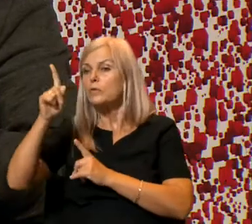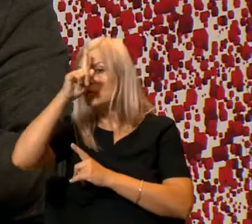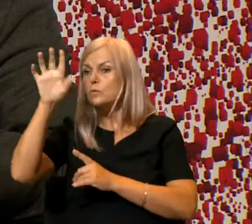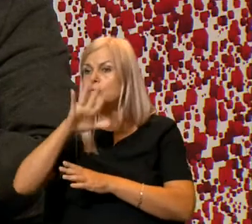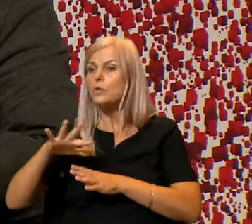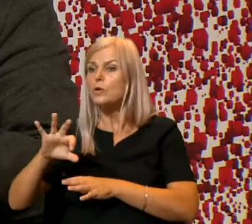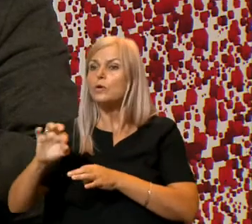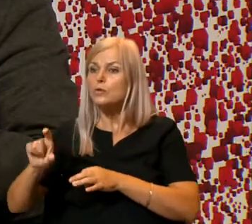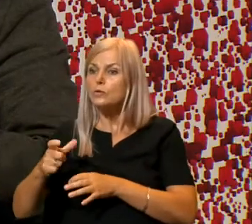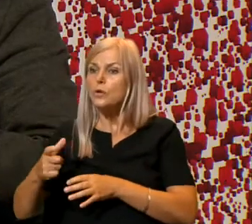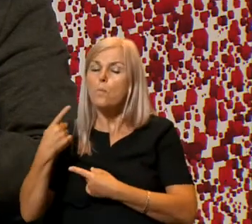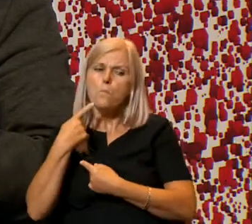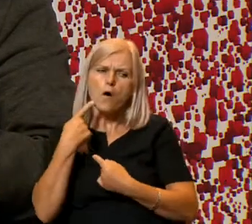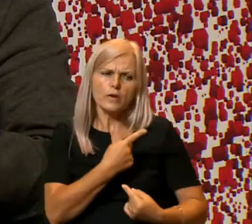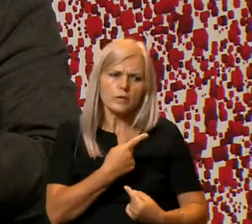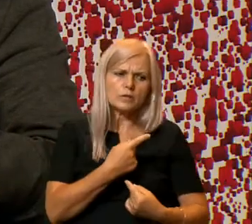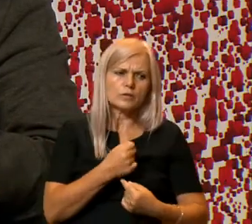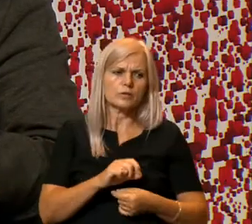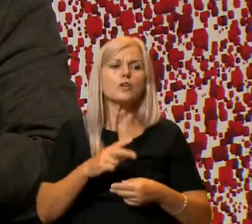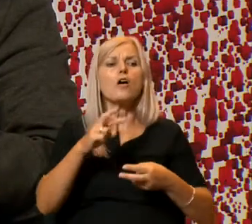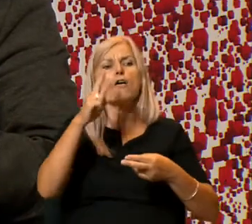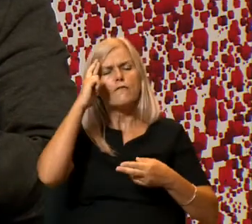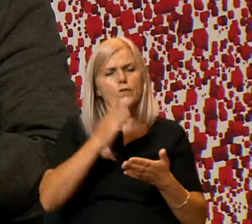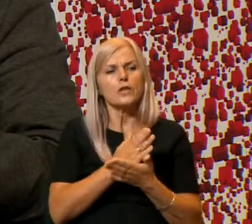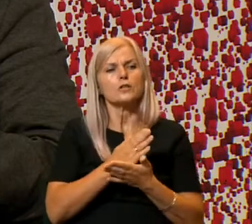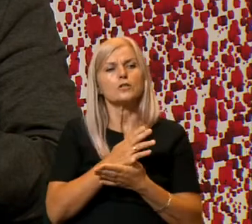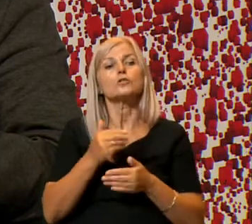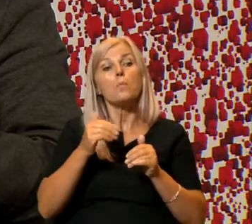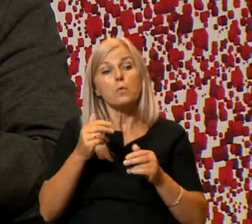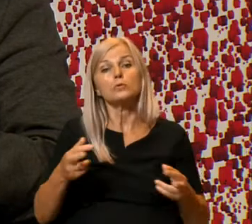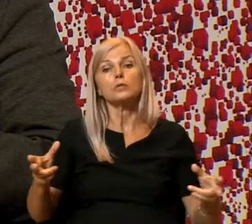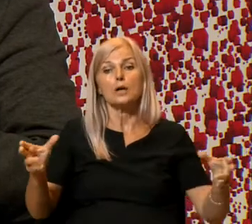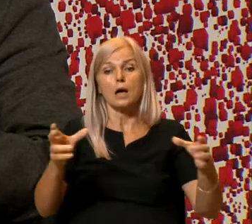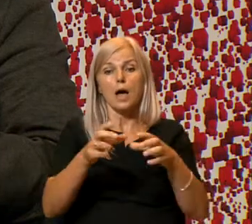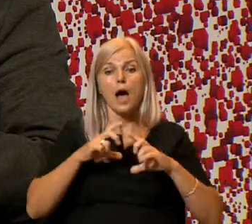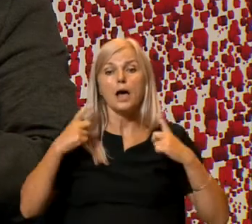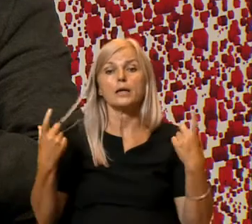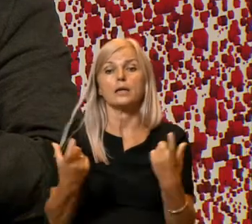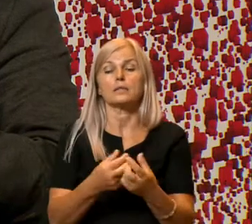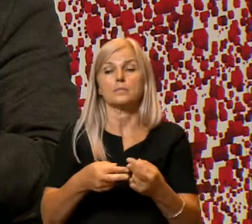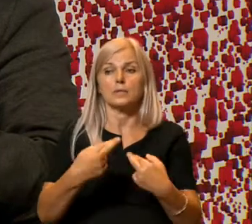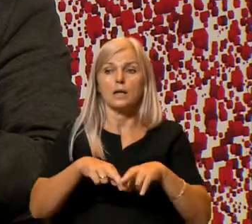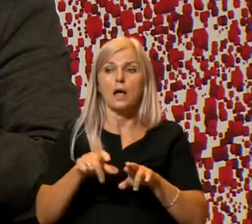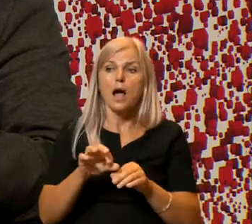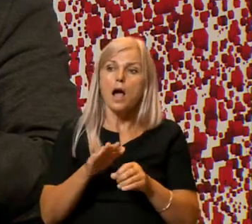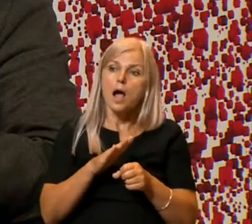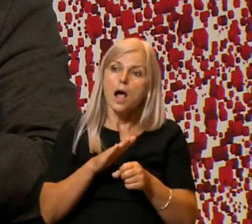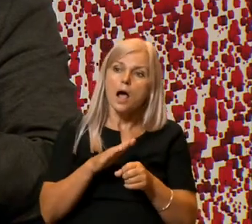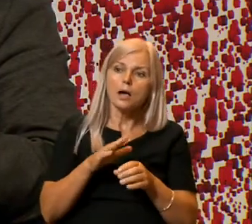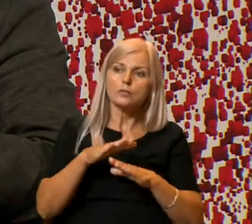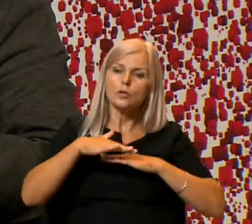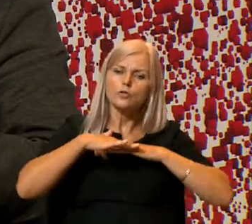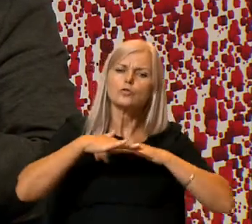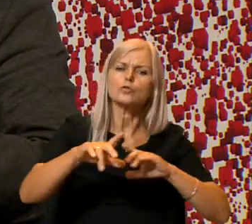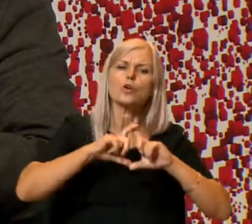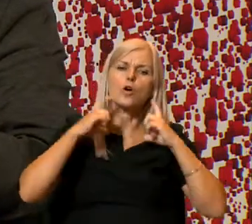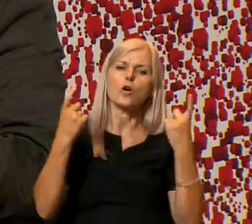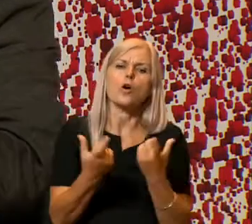coś do powiedzenia i wierzę, że to, co możemy zrobić, to żeby te niewielkie pola manewru we wszystkim, co